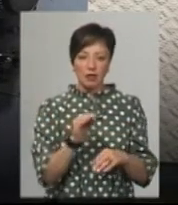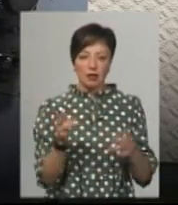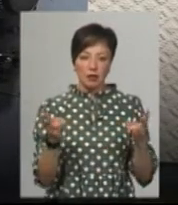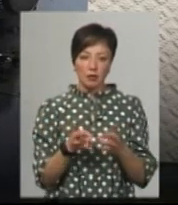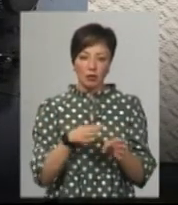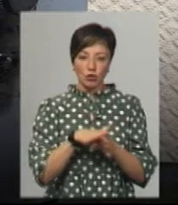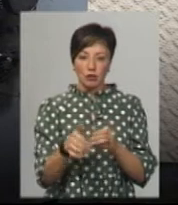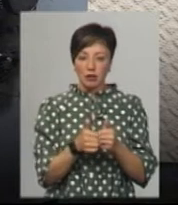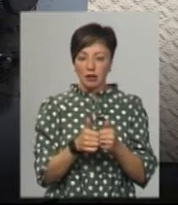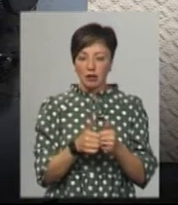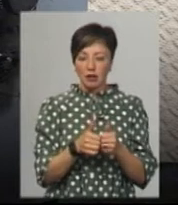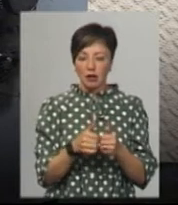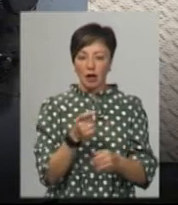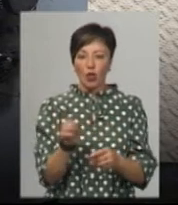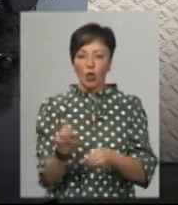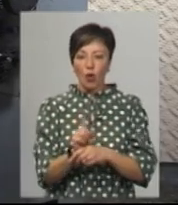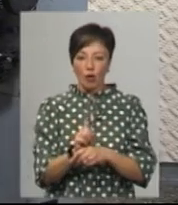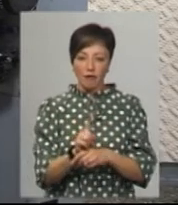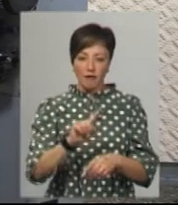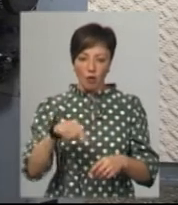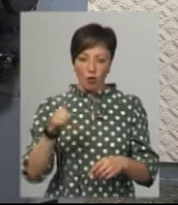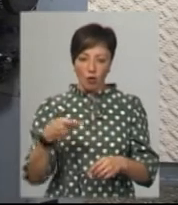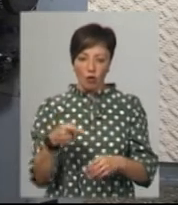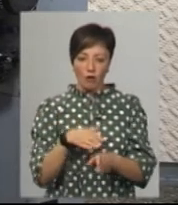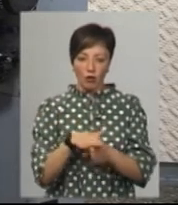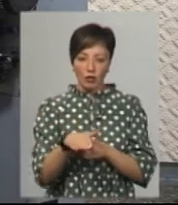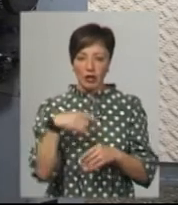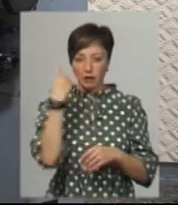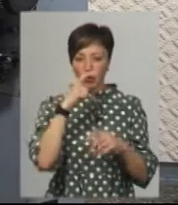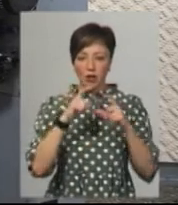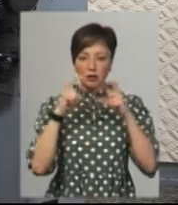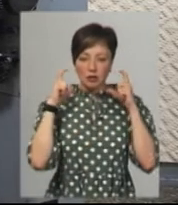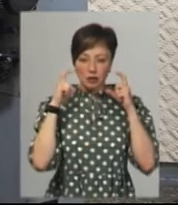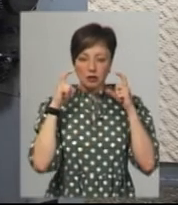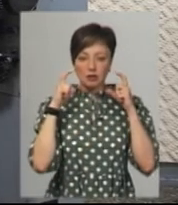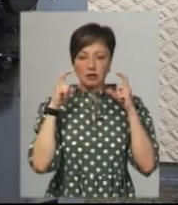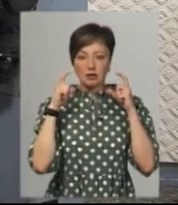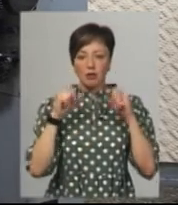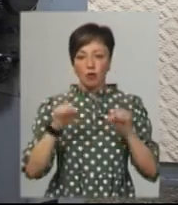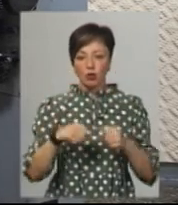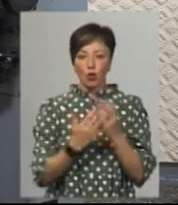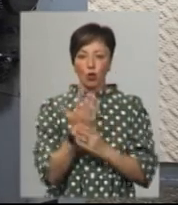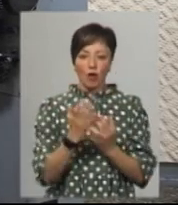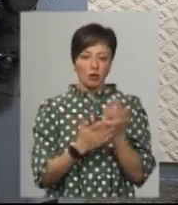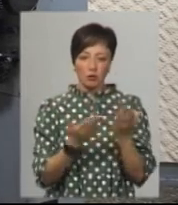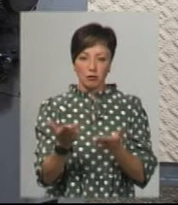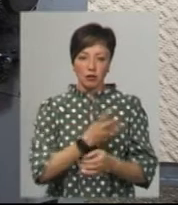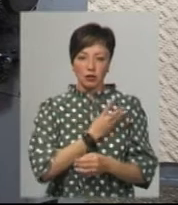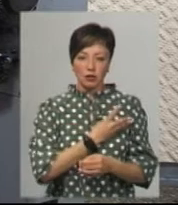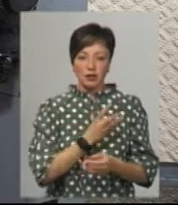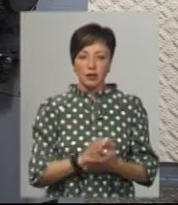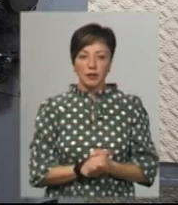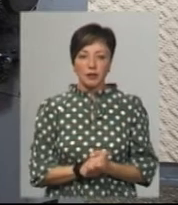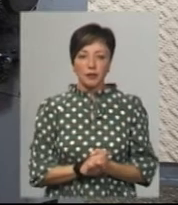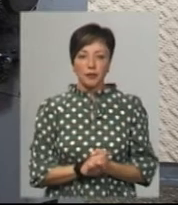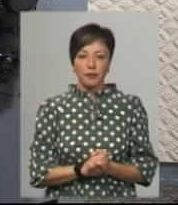це дотримуватись санітарно-епідеміологічних умов, індивідуальний захист, маски, можна рукавички, якщо дуже бояться